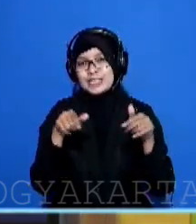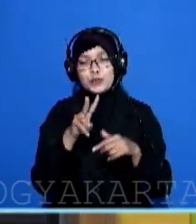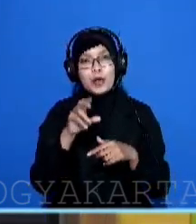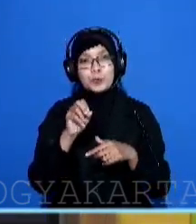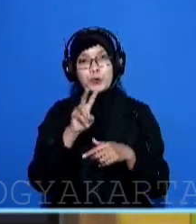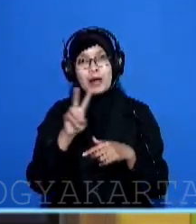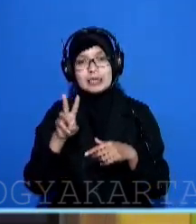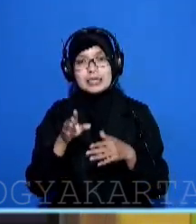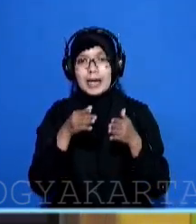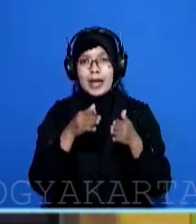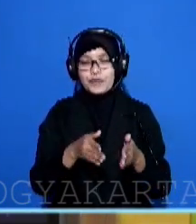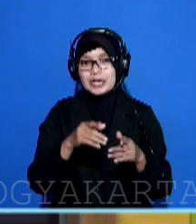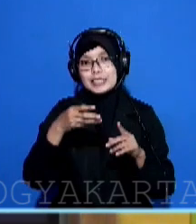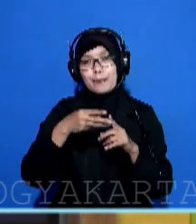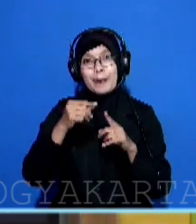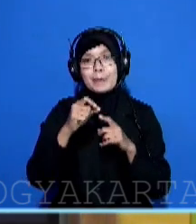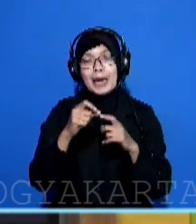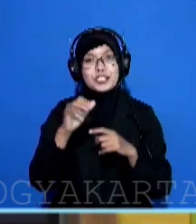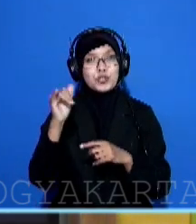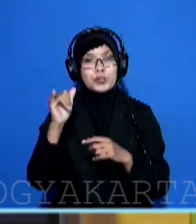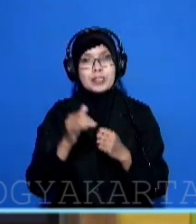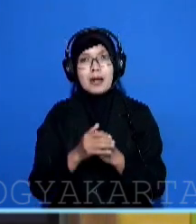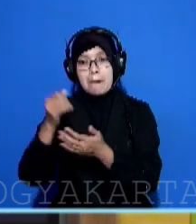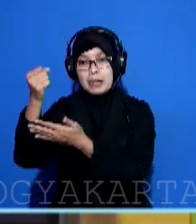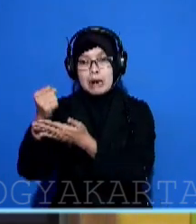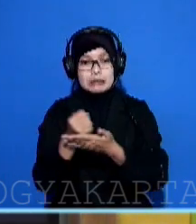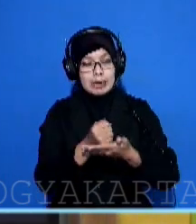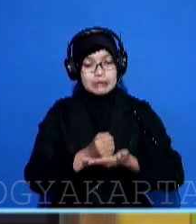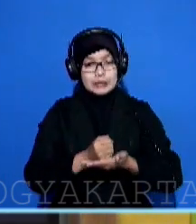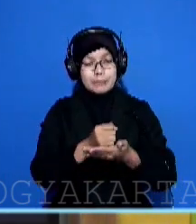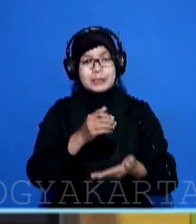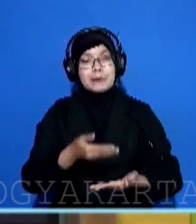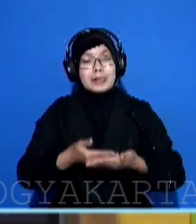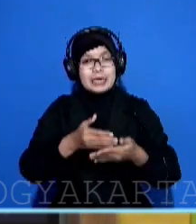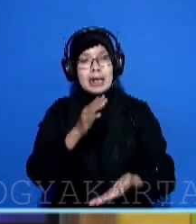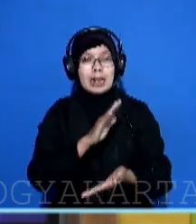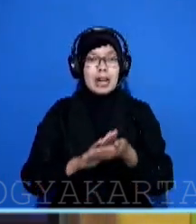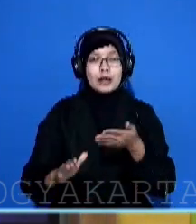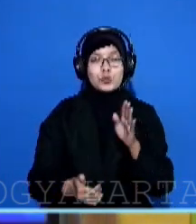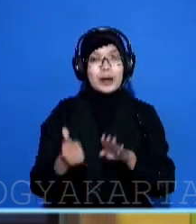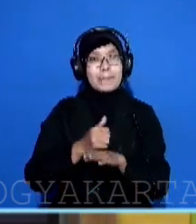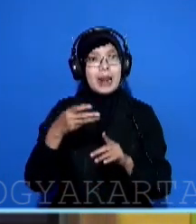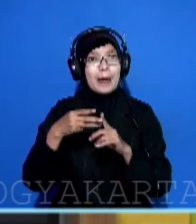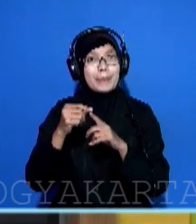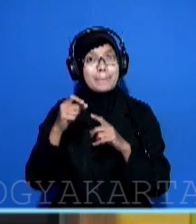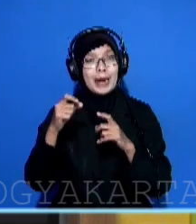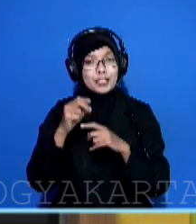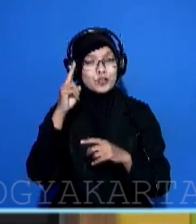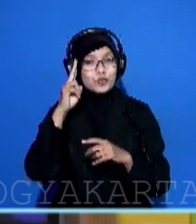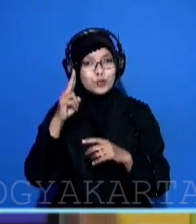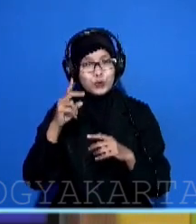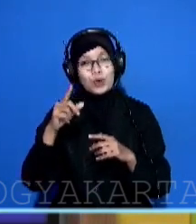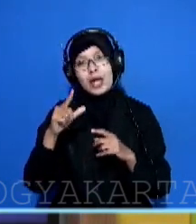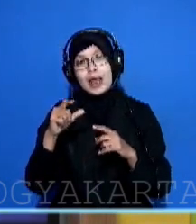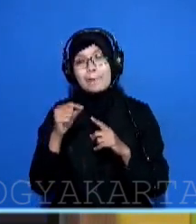versi BPS DIY penghargaan diberikan langsung kepala BPS DIY herum fajarwati kepada TVRI